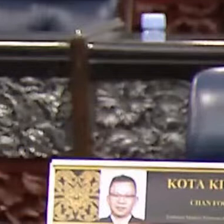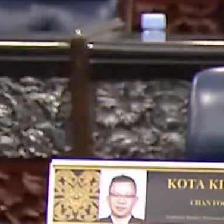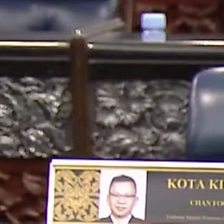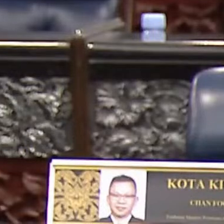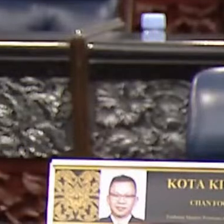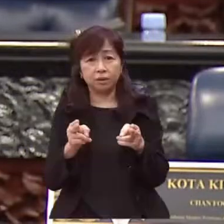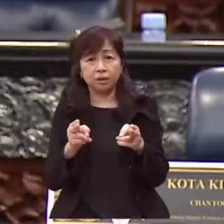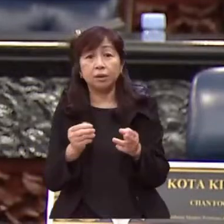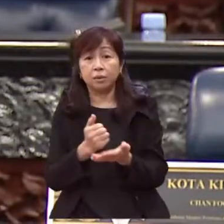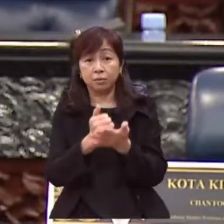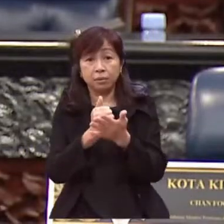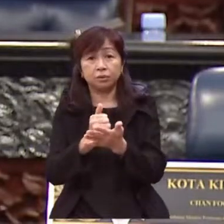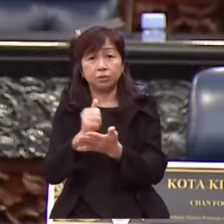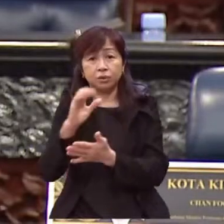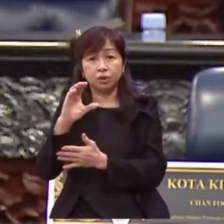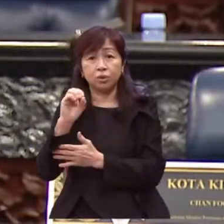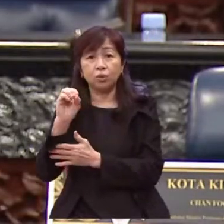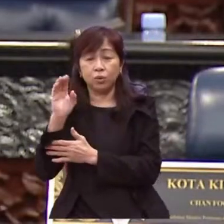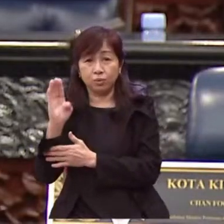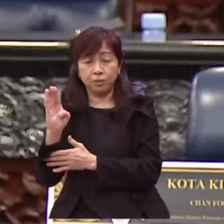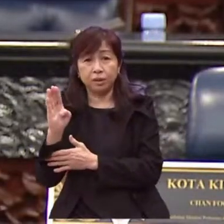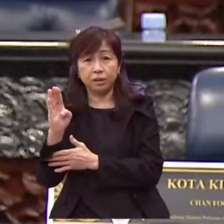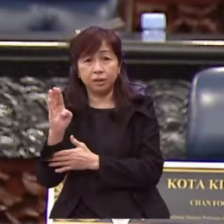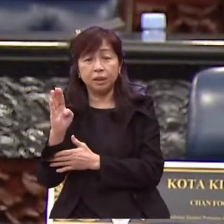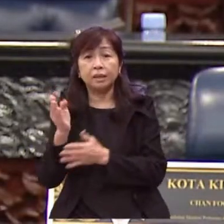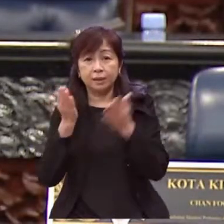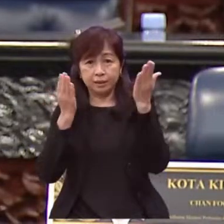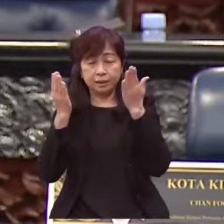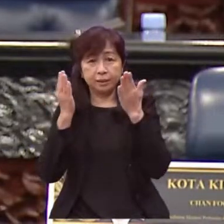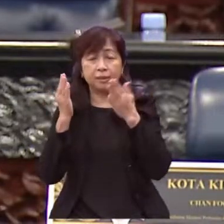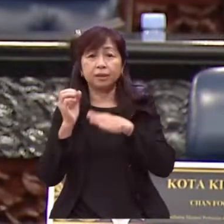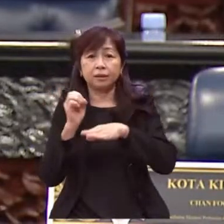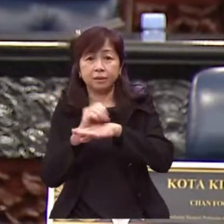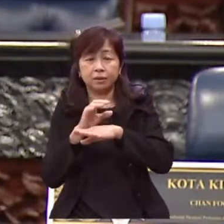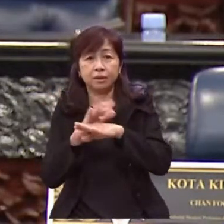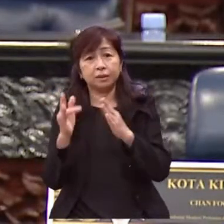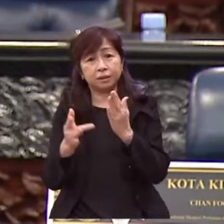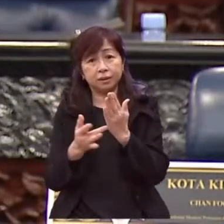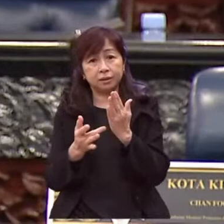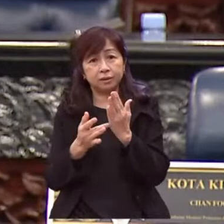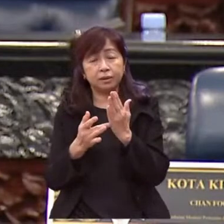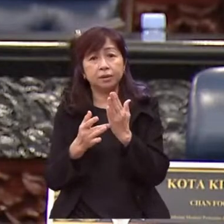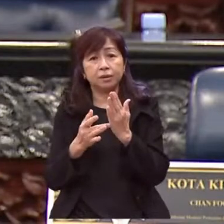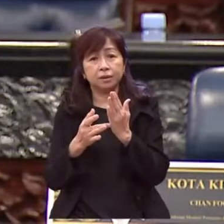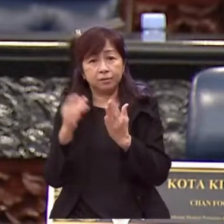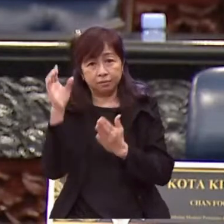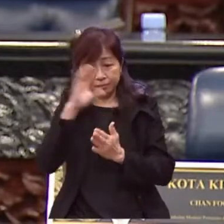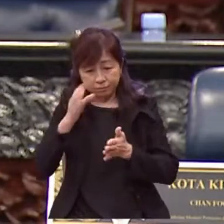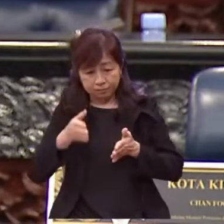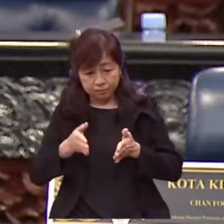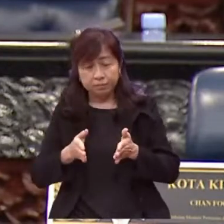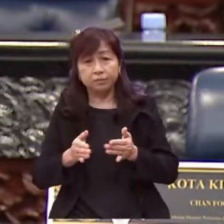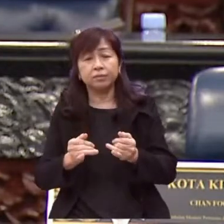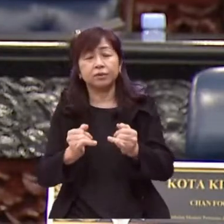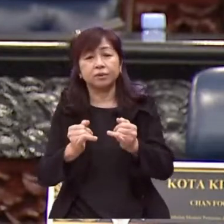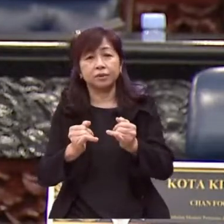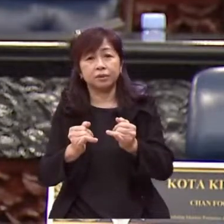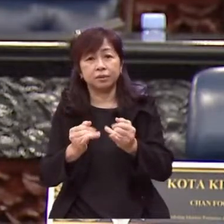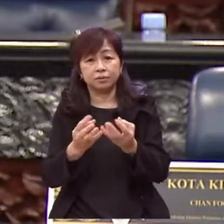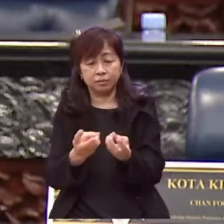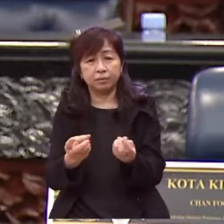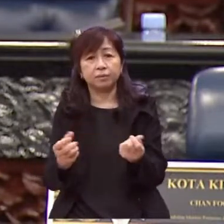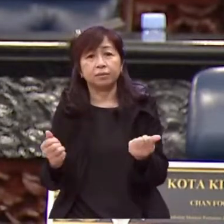pihak cob dengan memberikan Hikmat nasehat teknikal dan mencari Jalan Penyelesaian di setiap pihak berkuasa setempat